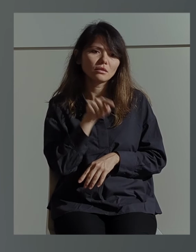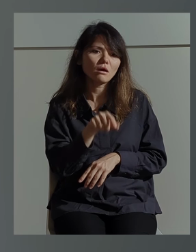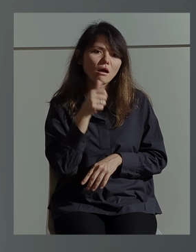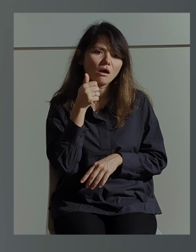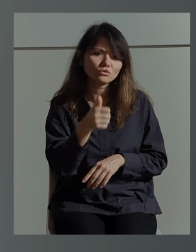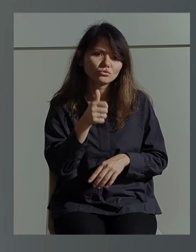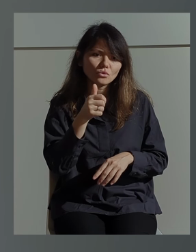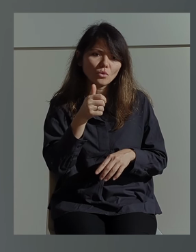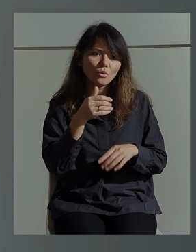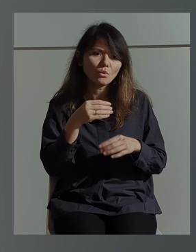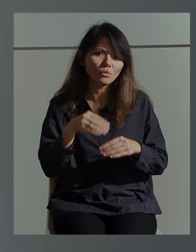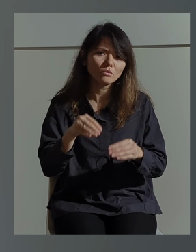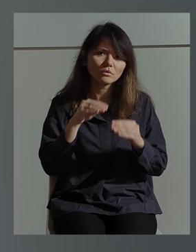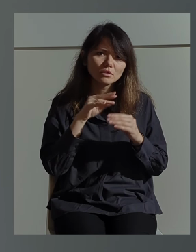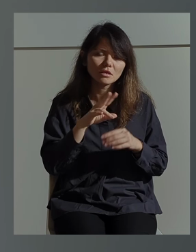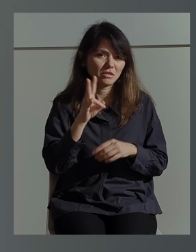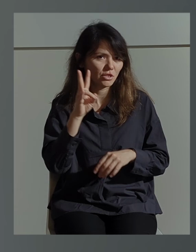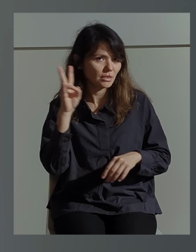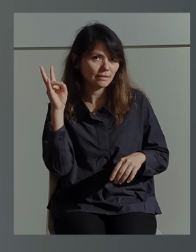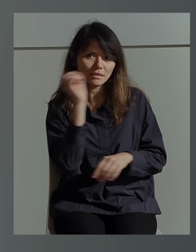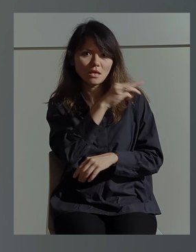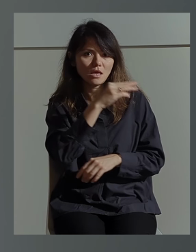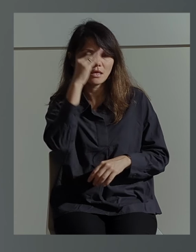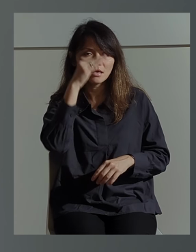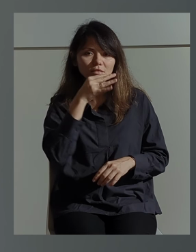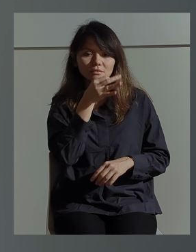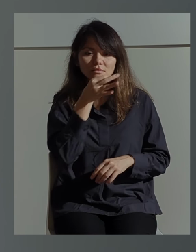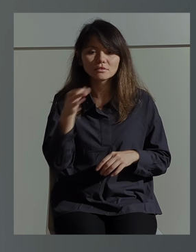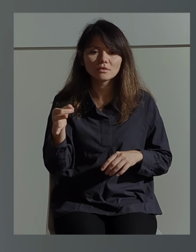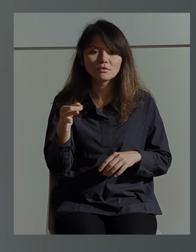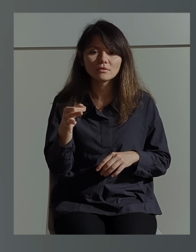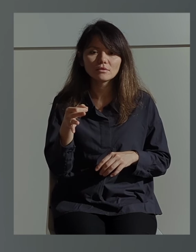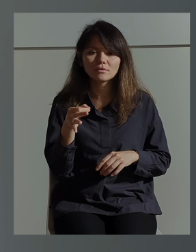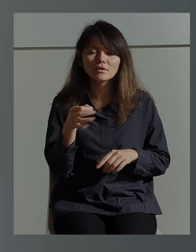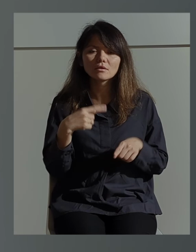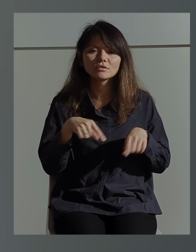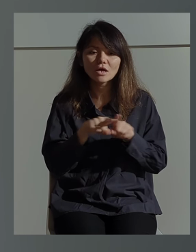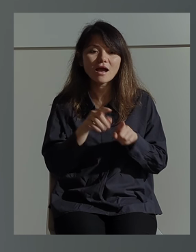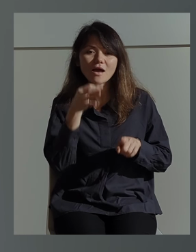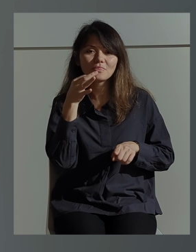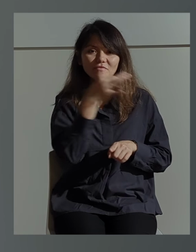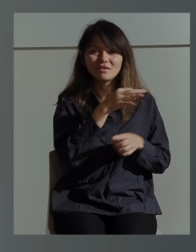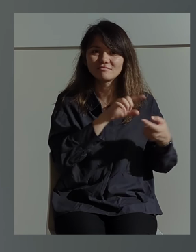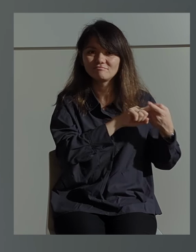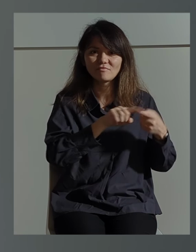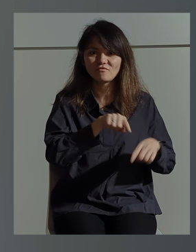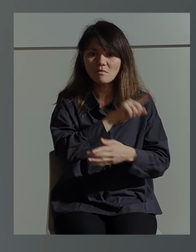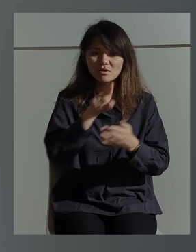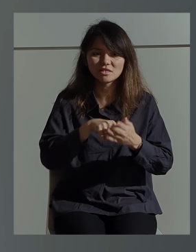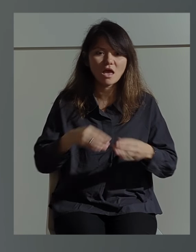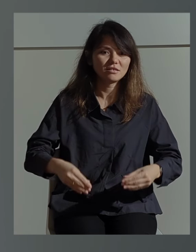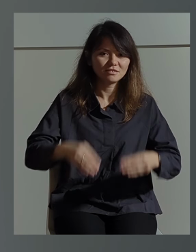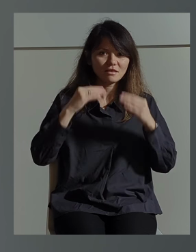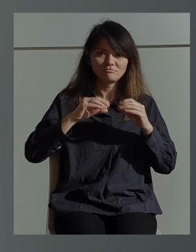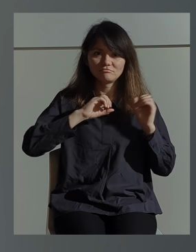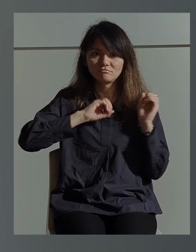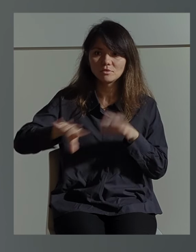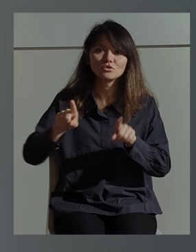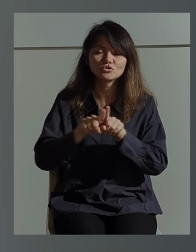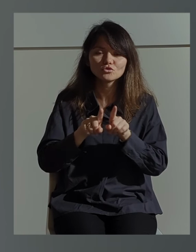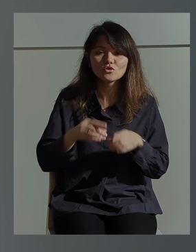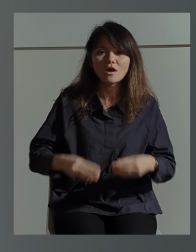укрыт Нет заорал отец Так что ответ сшиб с вопросом и отбросив одеяло с такой силой что намиг